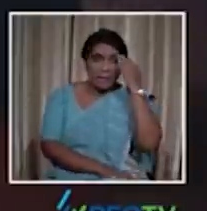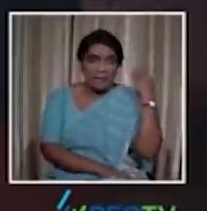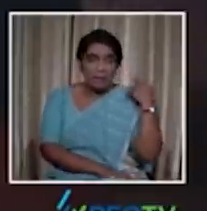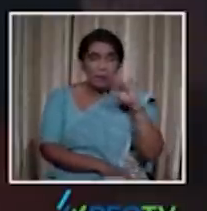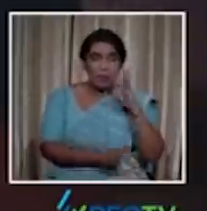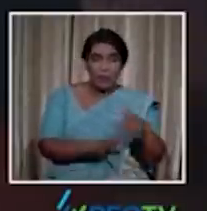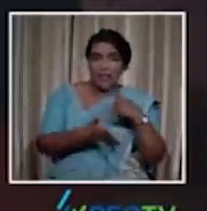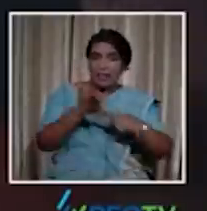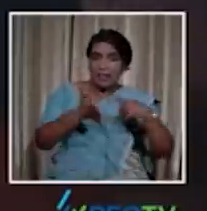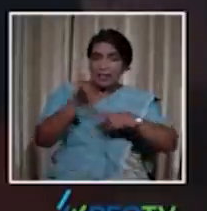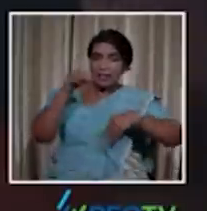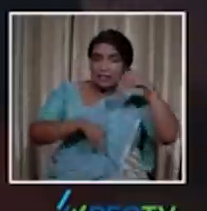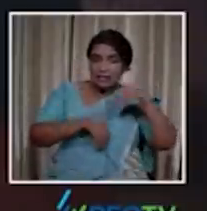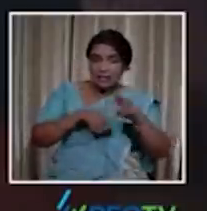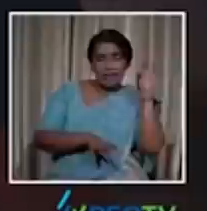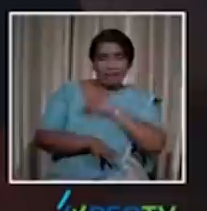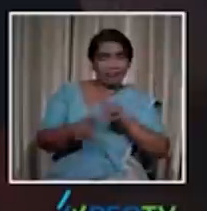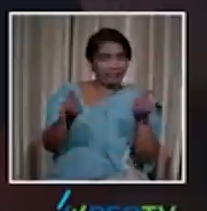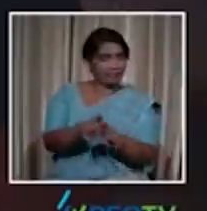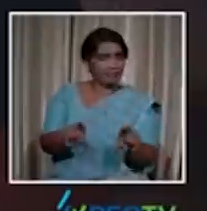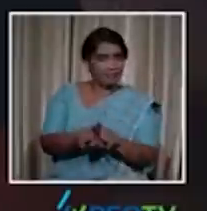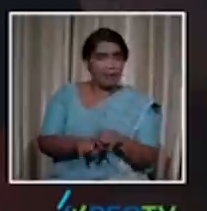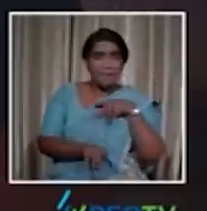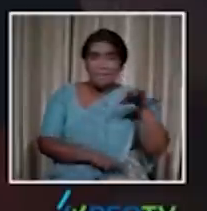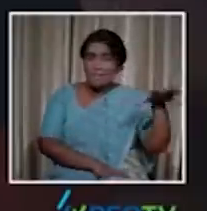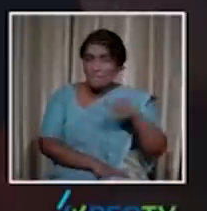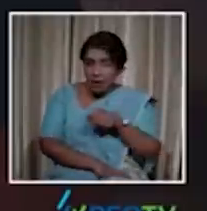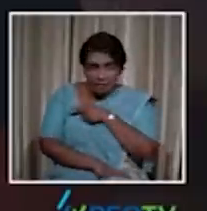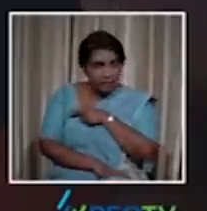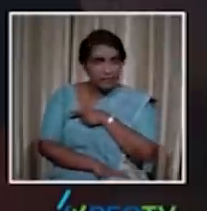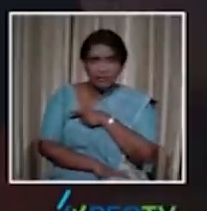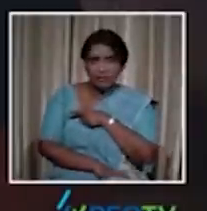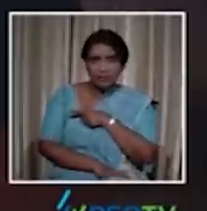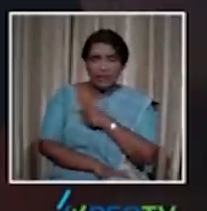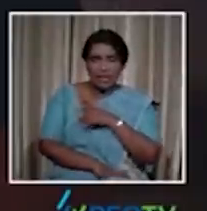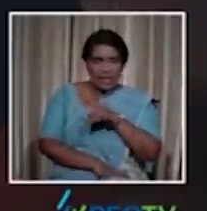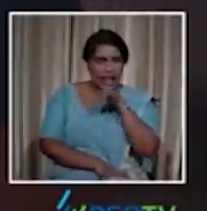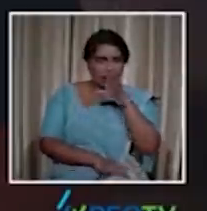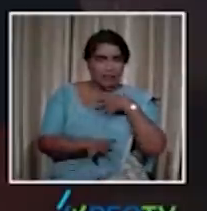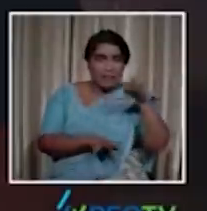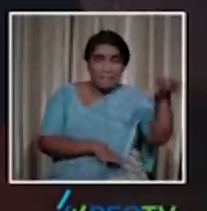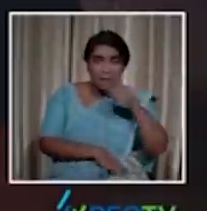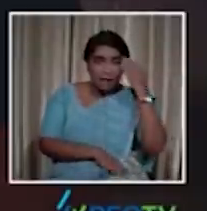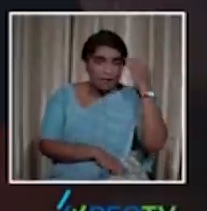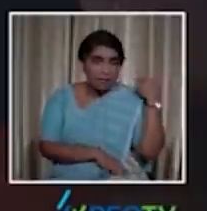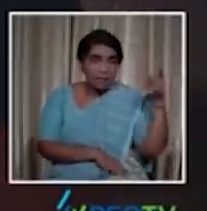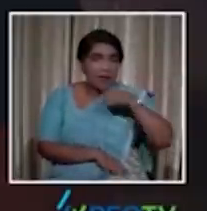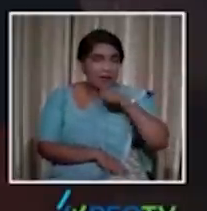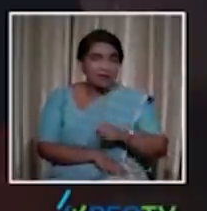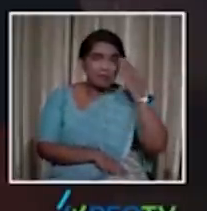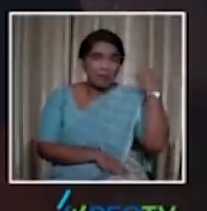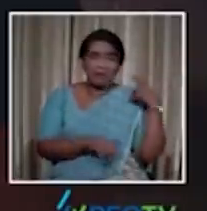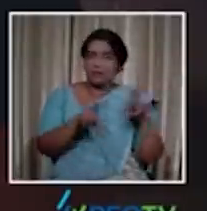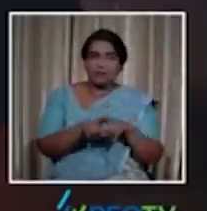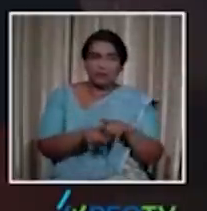තමන්ගේ දේශපාලන ගණිකා වෘත්තිය සඳහා භාවිතා කිරීම තමන්ගේ හෙළුව වසා ගන්න භාවිතා කිරීම පිළිබඳව අපේ මේ සභාව තියෙන